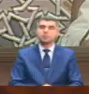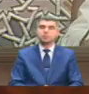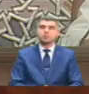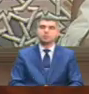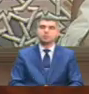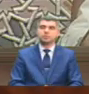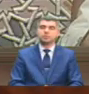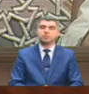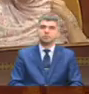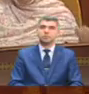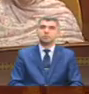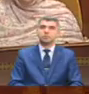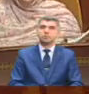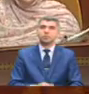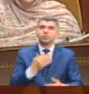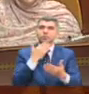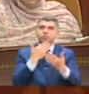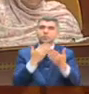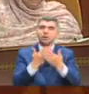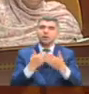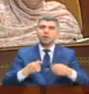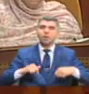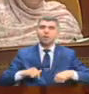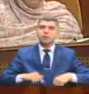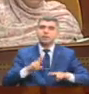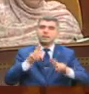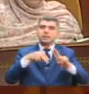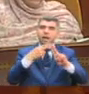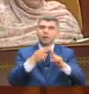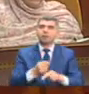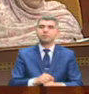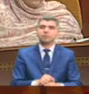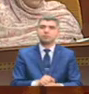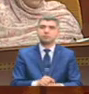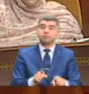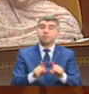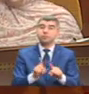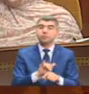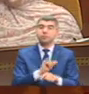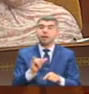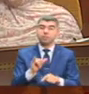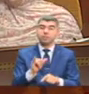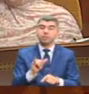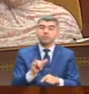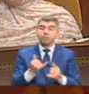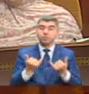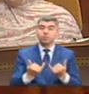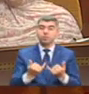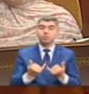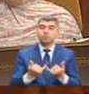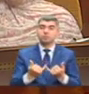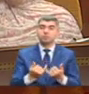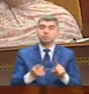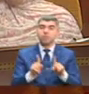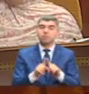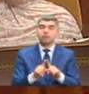الوقت. شكرا سيد الوزير على الإجابة، ولكن هذا الشيء ما كيمنعناش سيد الوزير باش يكون واحد